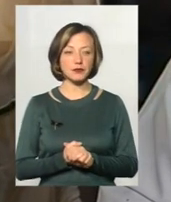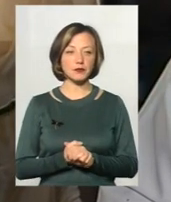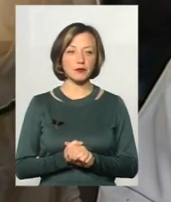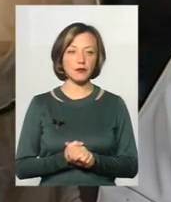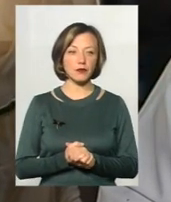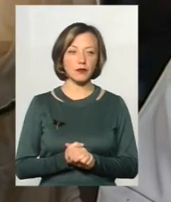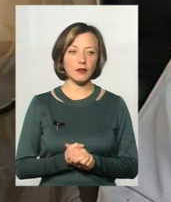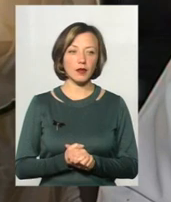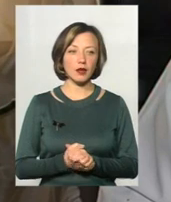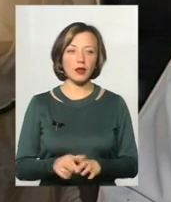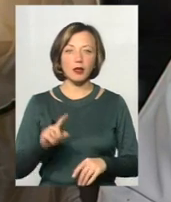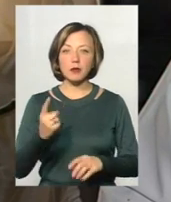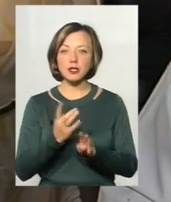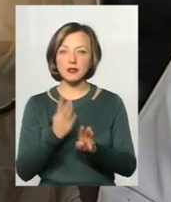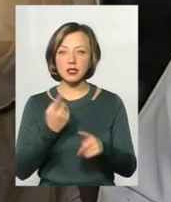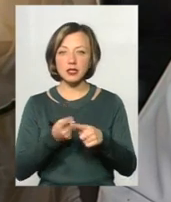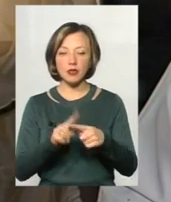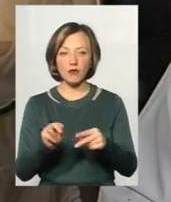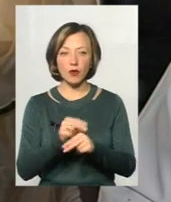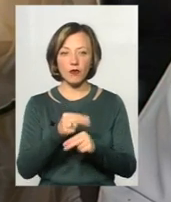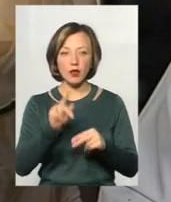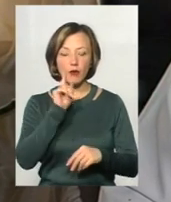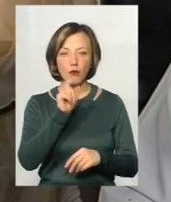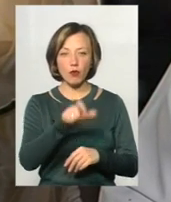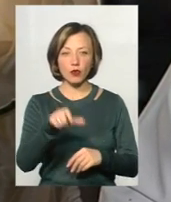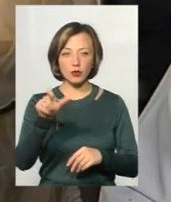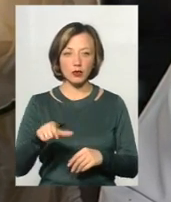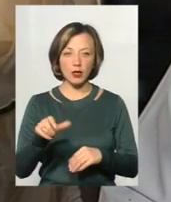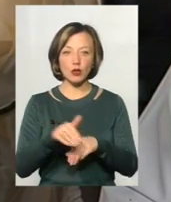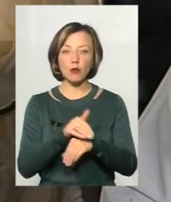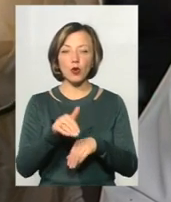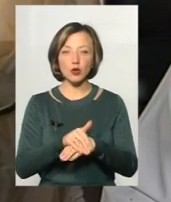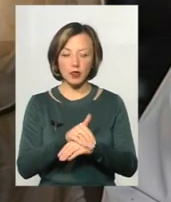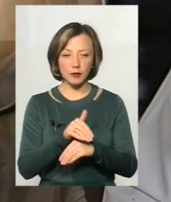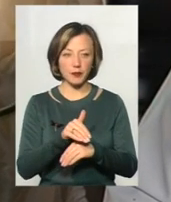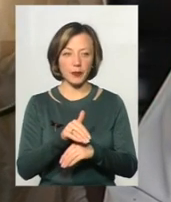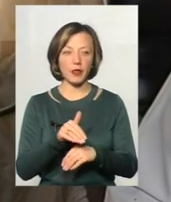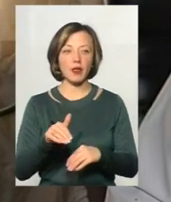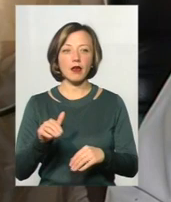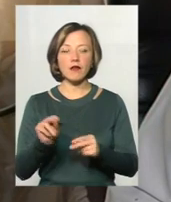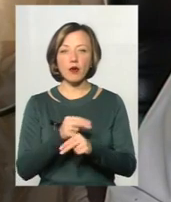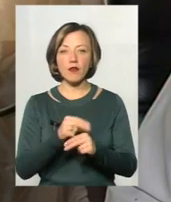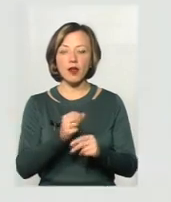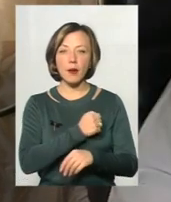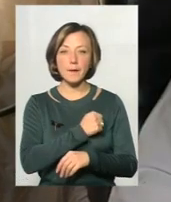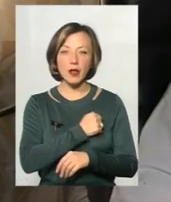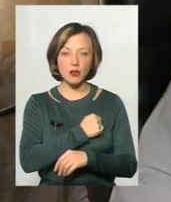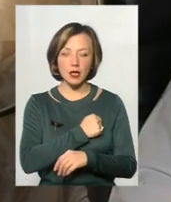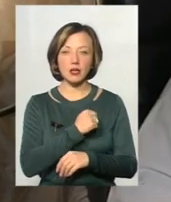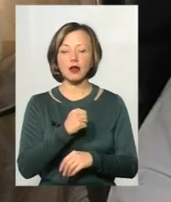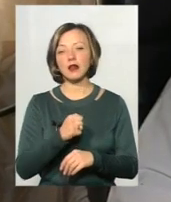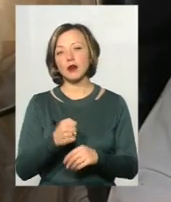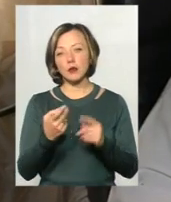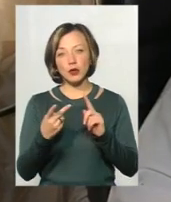По-перше, за все, це виховання молоді, виховання доброти, виховання милосердя. По-друге,